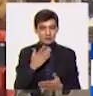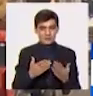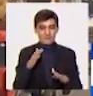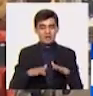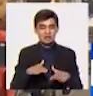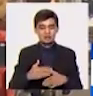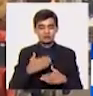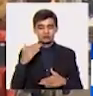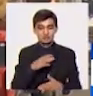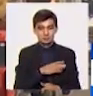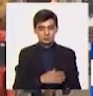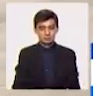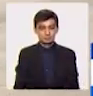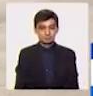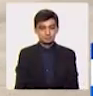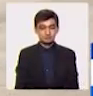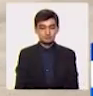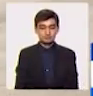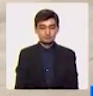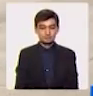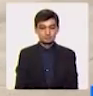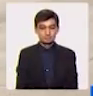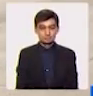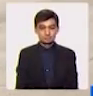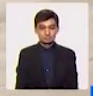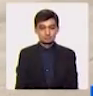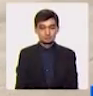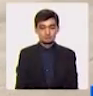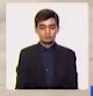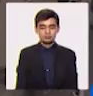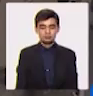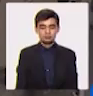жиегінде тоқтап тұруы тиіс. Жарас Ниязбек, Ренат Абулхайыров, Информбюро, Алматы.